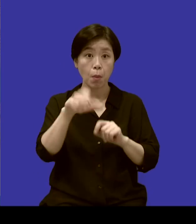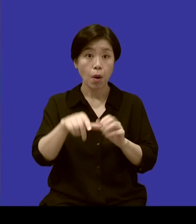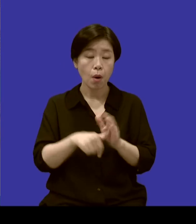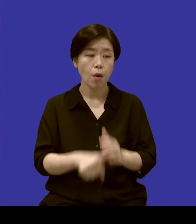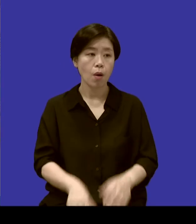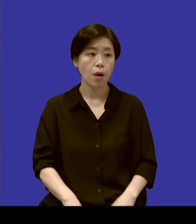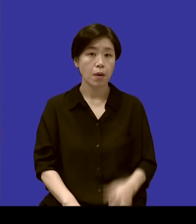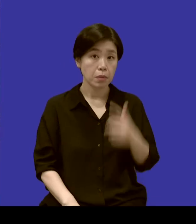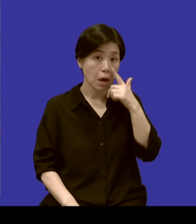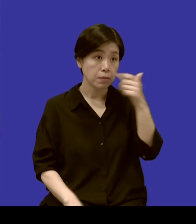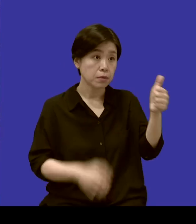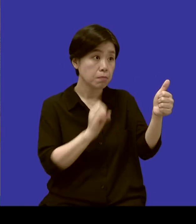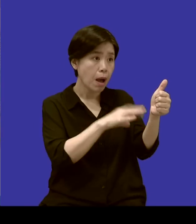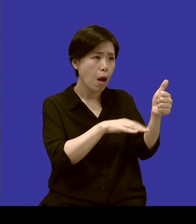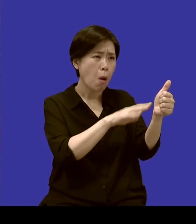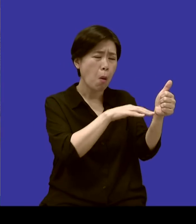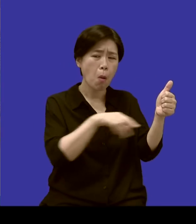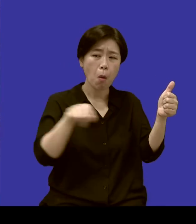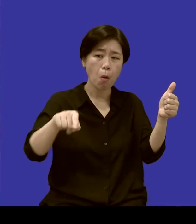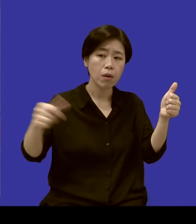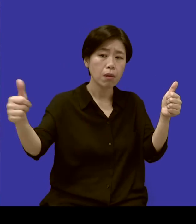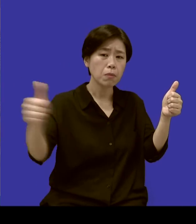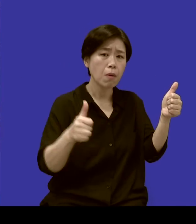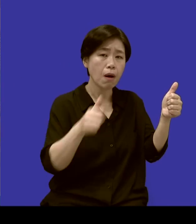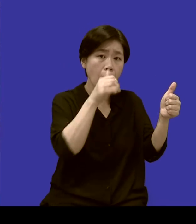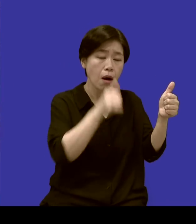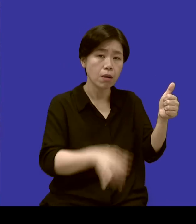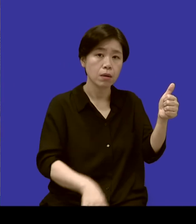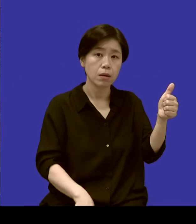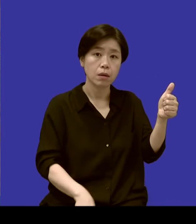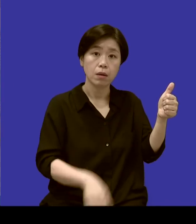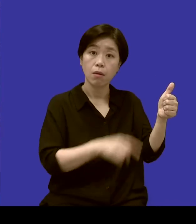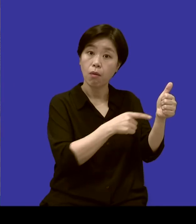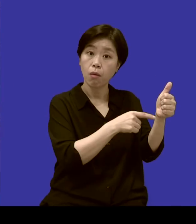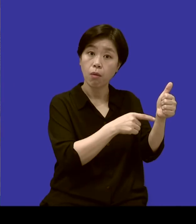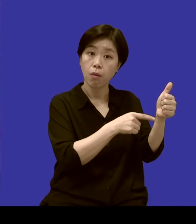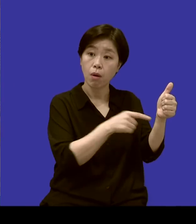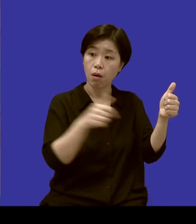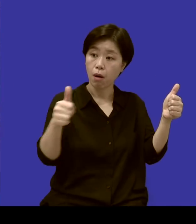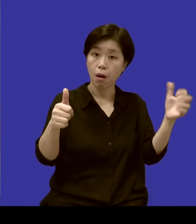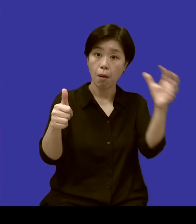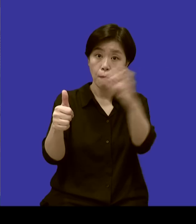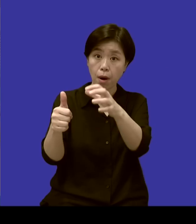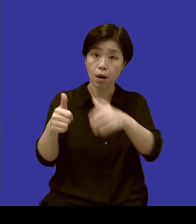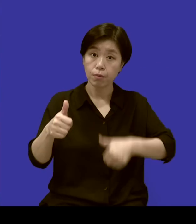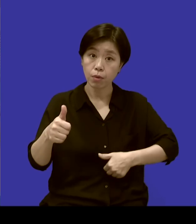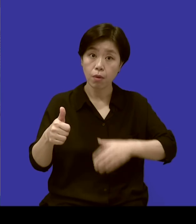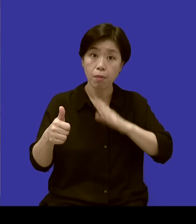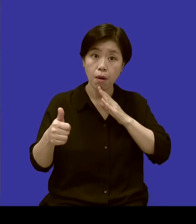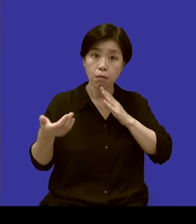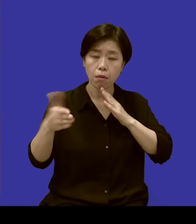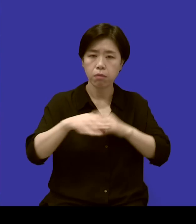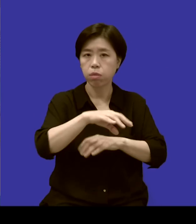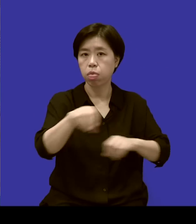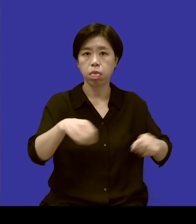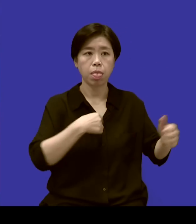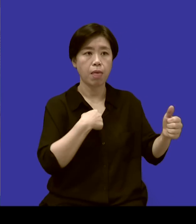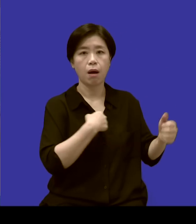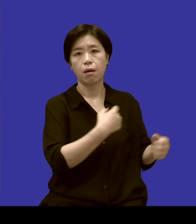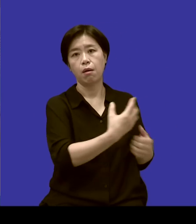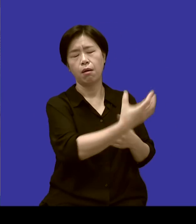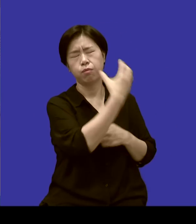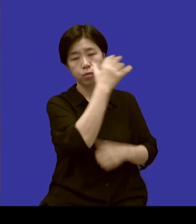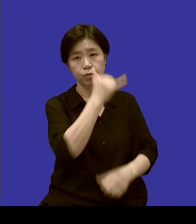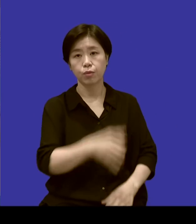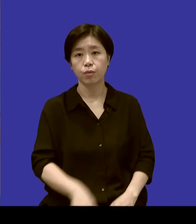나를 쫓아와요. 그러면은 아버지는 그 남학생을 야단쳐야 맞는데 예. 나한테 그러셨어요. 네가 칠칠치 못하게 행동을 하니까